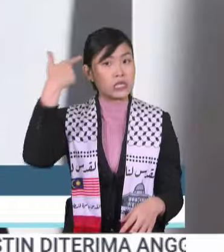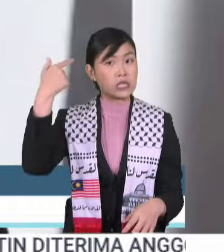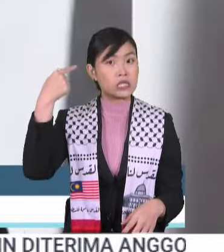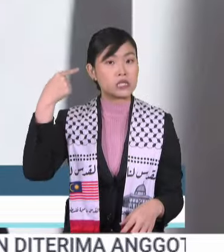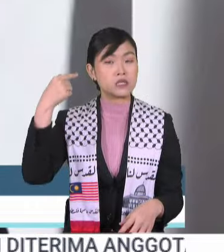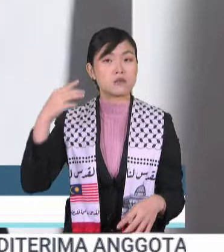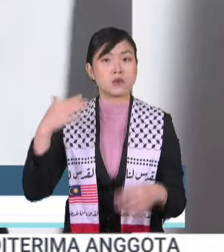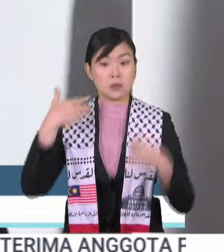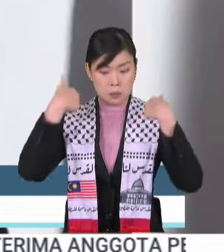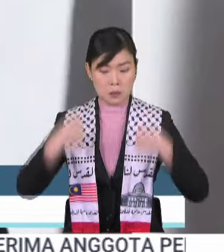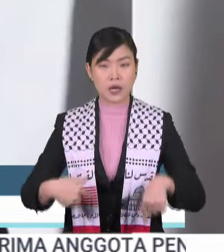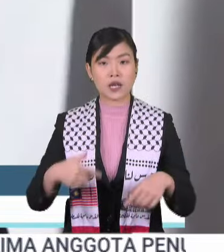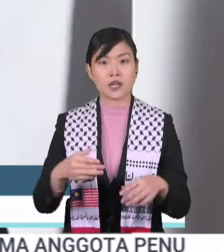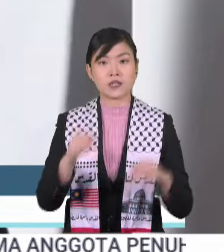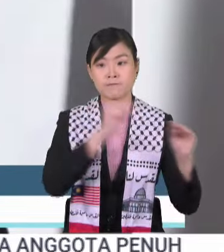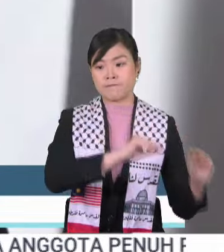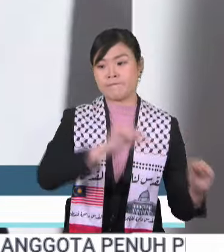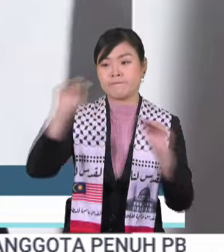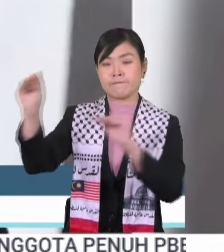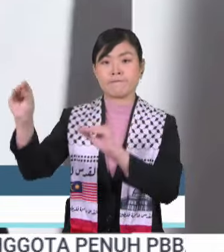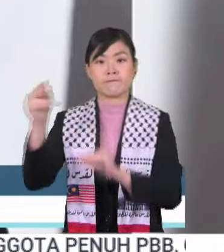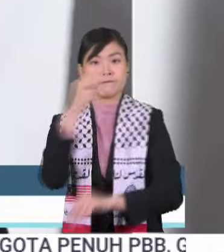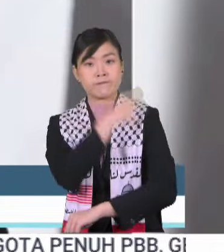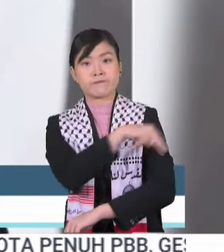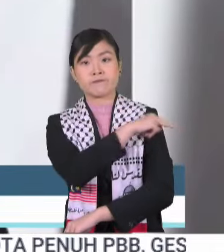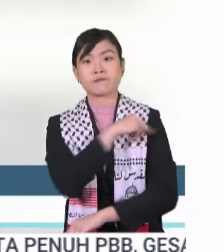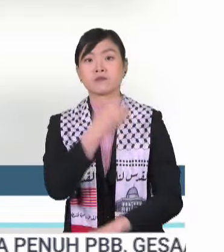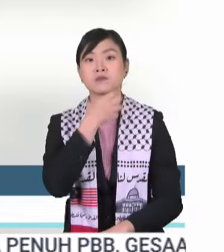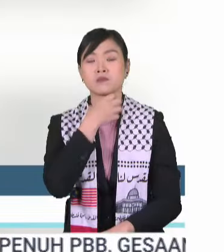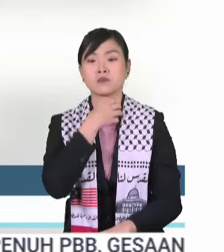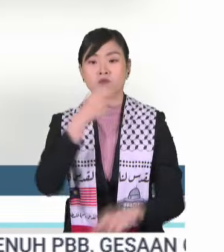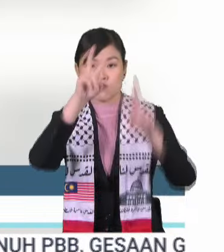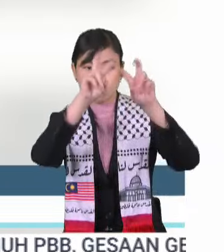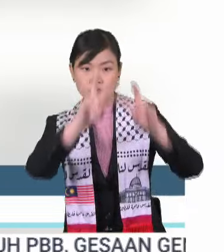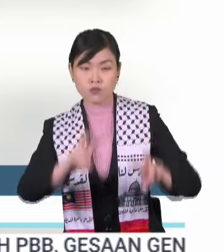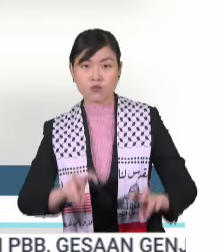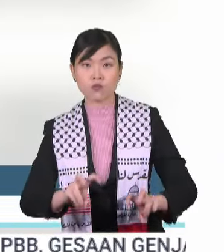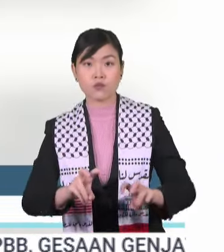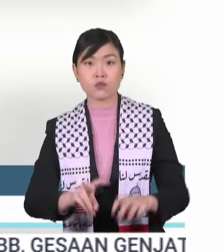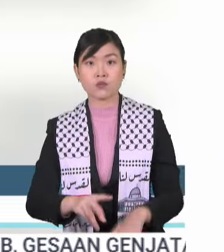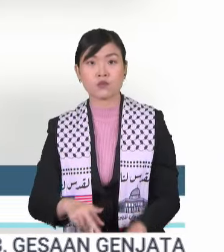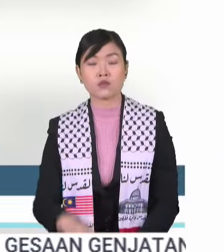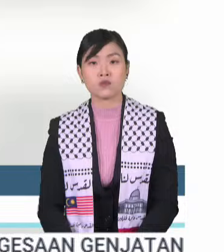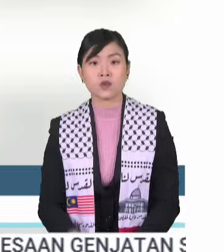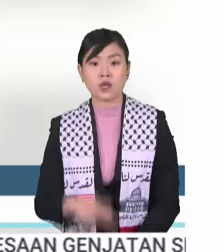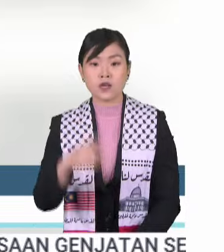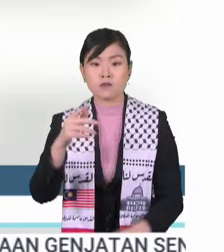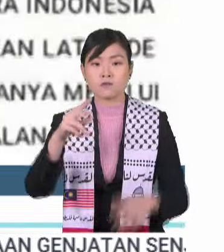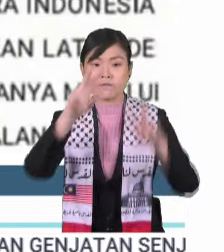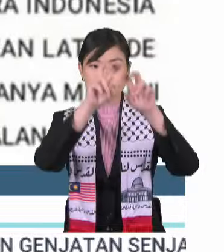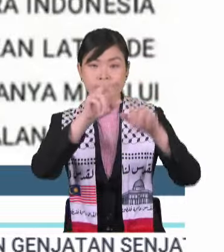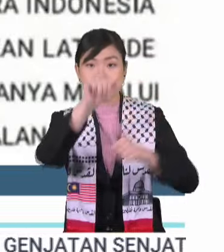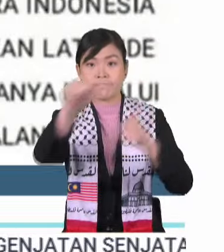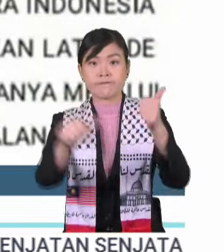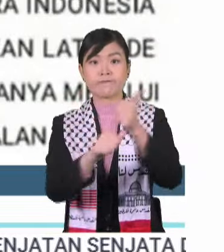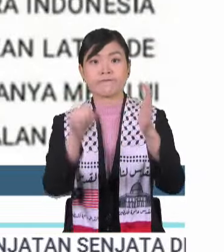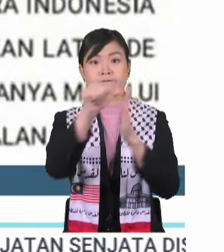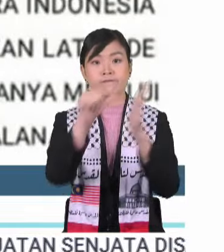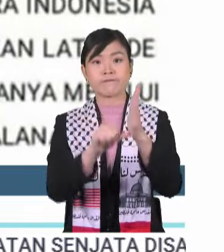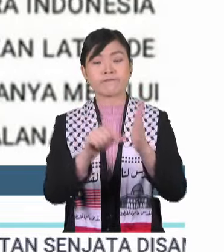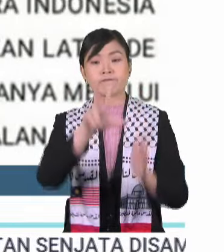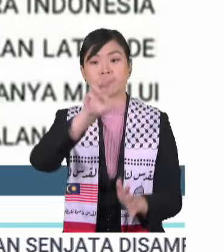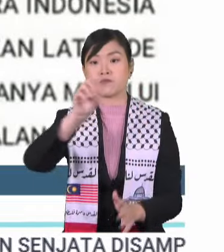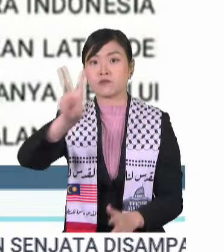mayat dihantar ke hospital permaisuri binon Ipoh untuk pedah siasat kes siasat di bawah seksyen 302 kanun